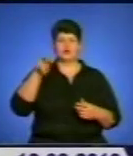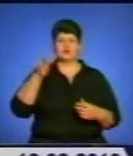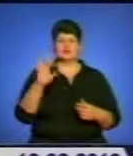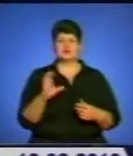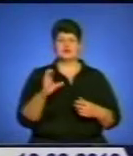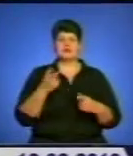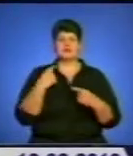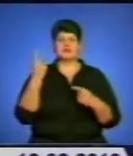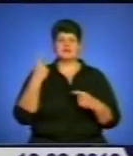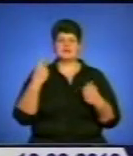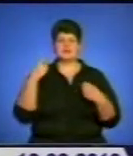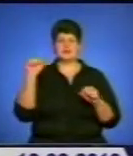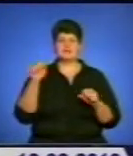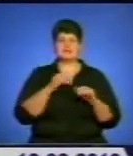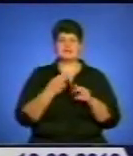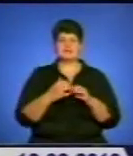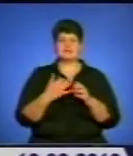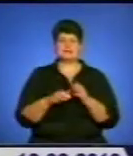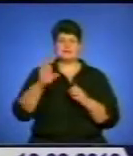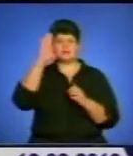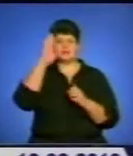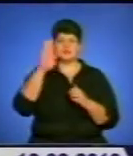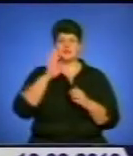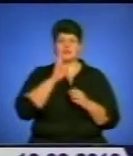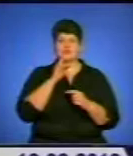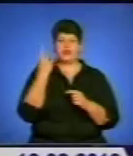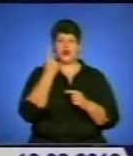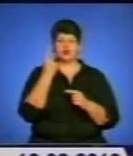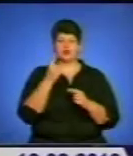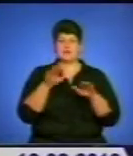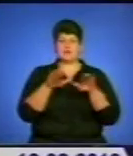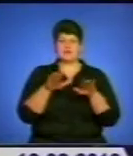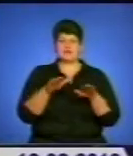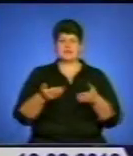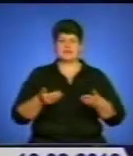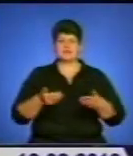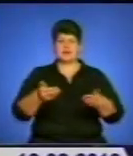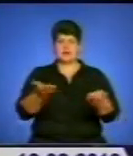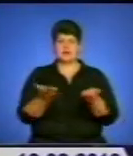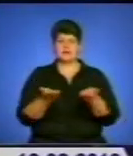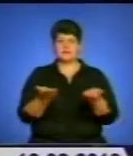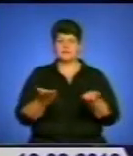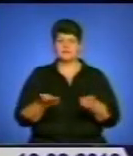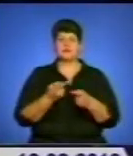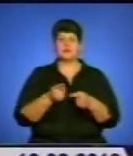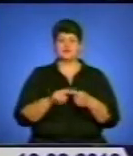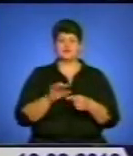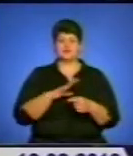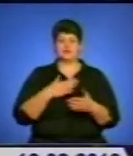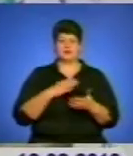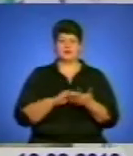обласний чемпіонат серед юнаків та дівчат на одномісних санях. Детальніше наш кореспондент, який побував на місці події.